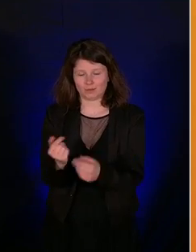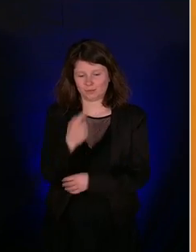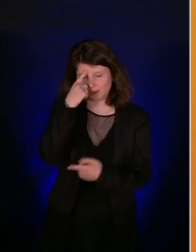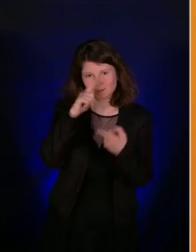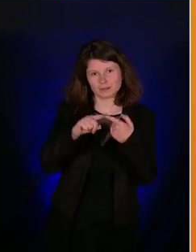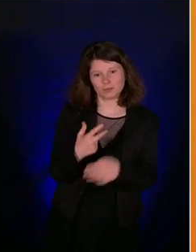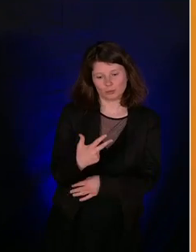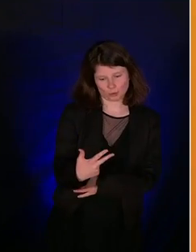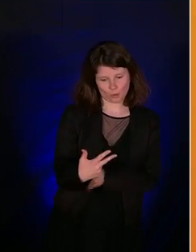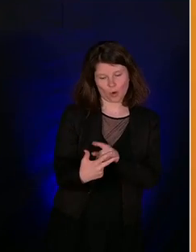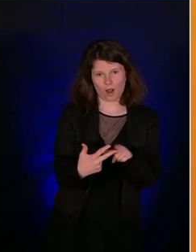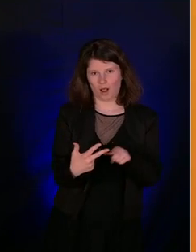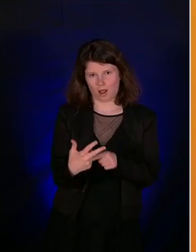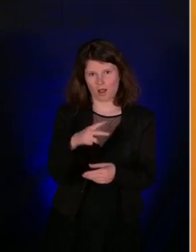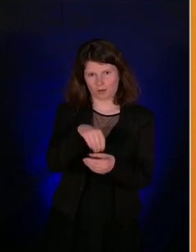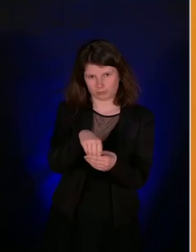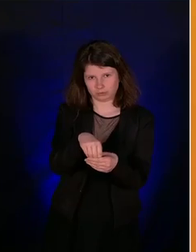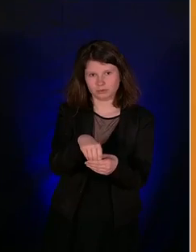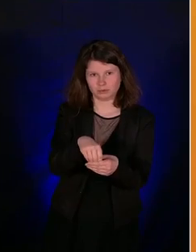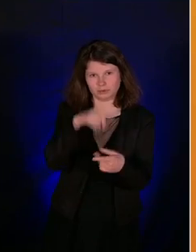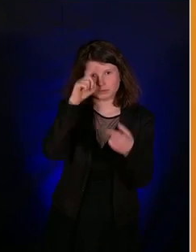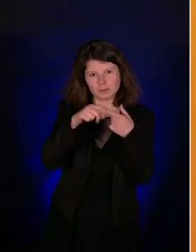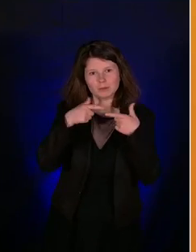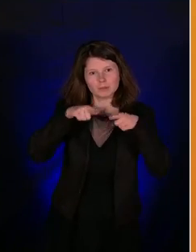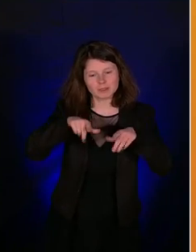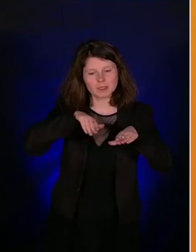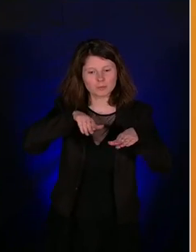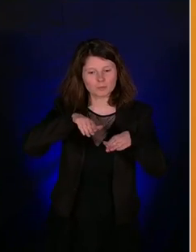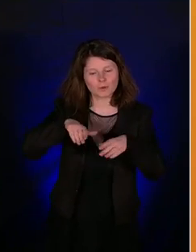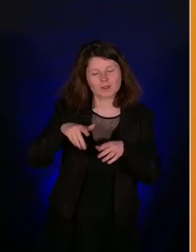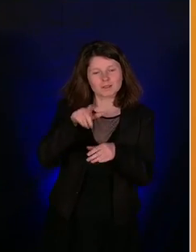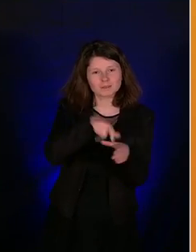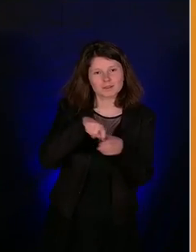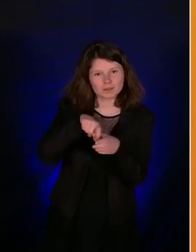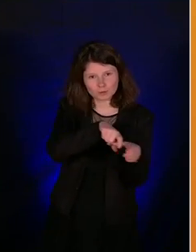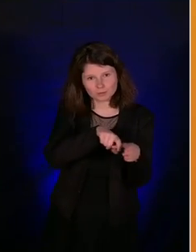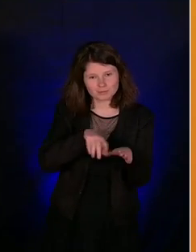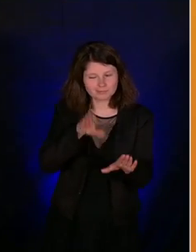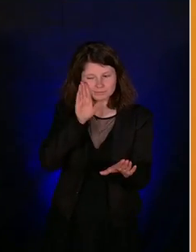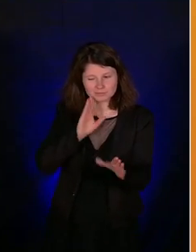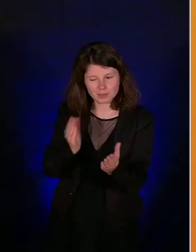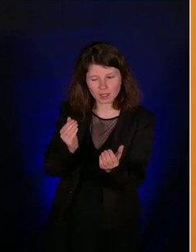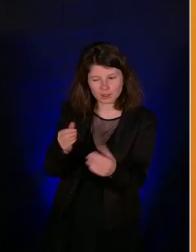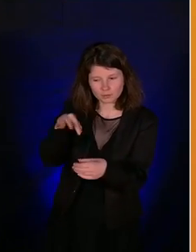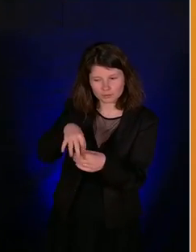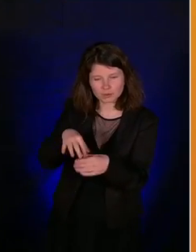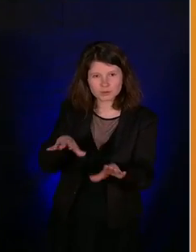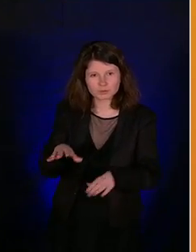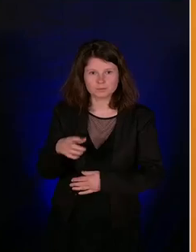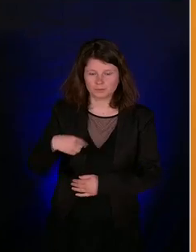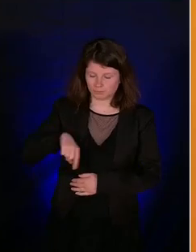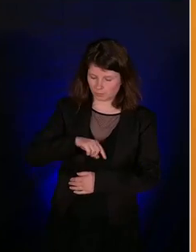syndicaux donc ce serait bien que vous attendiez avant de voter donc suite à notre ce suite à notre